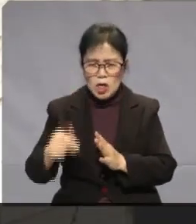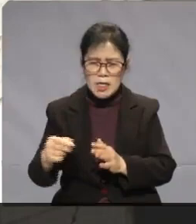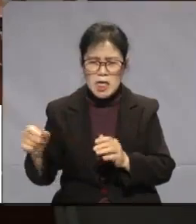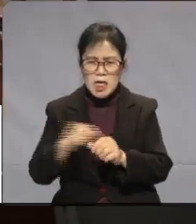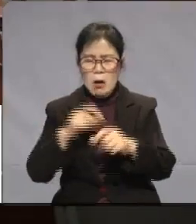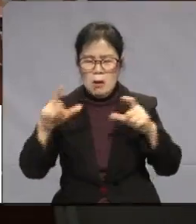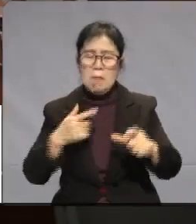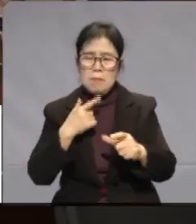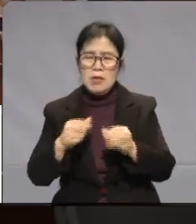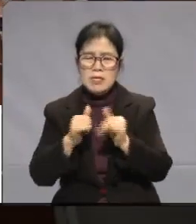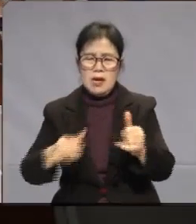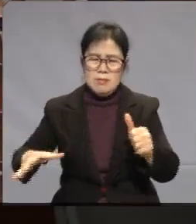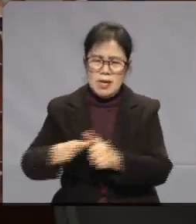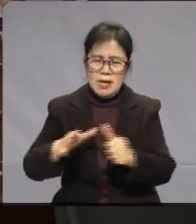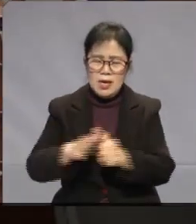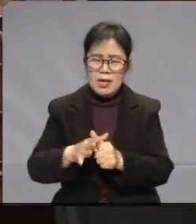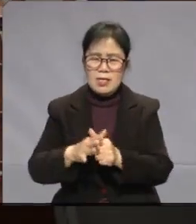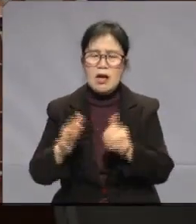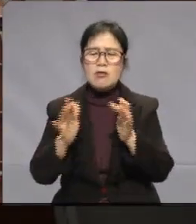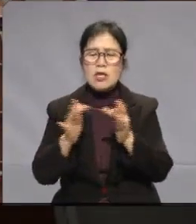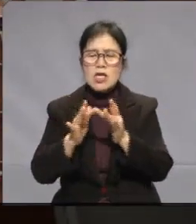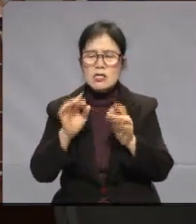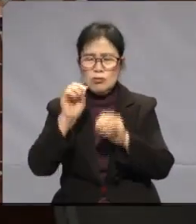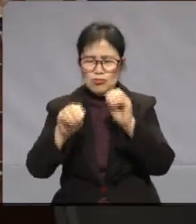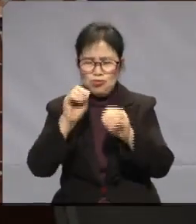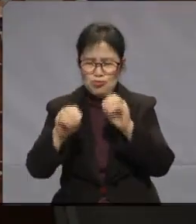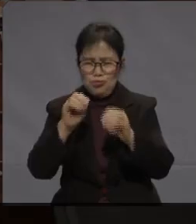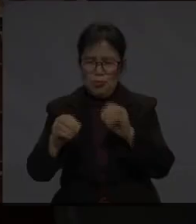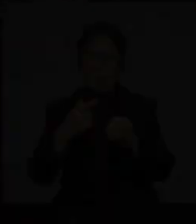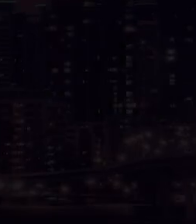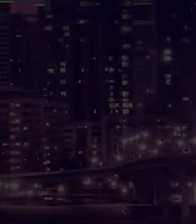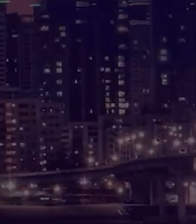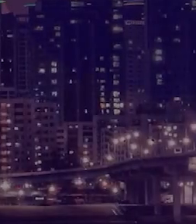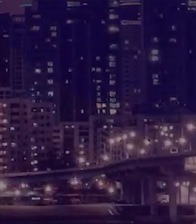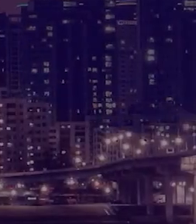살해하겠다 취재의 게시물을 올린 혐의를